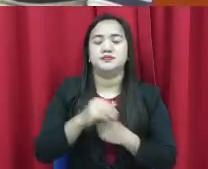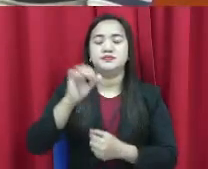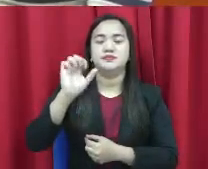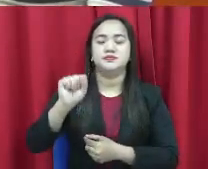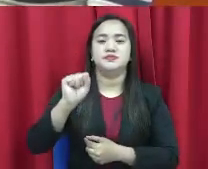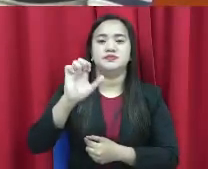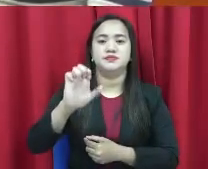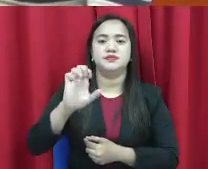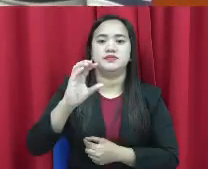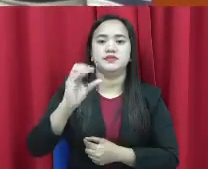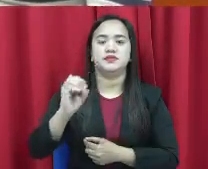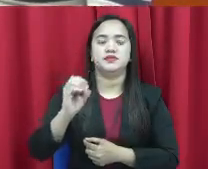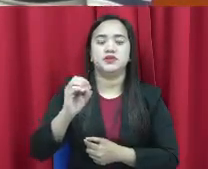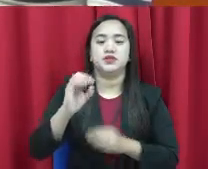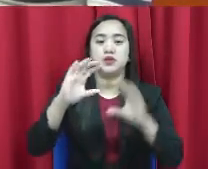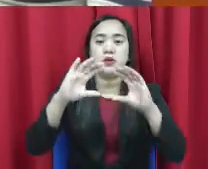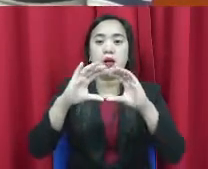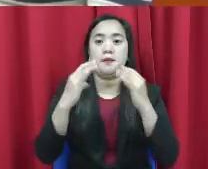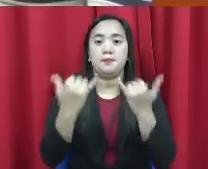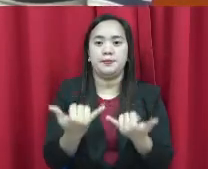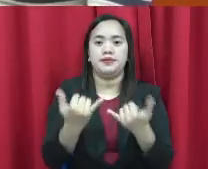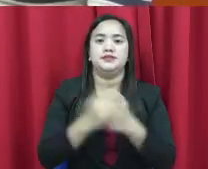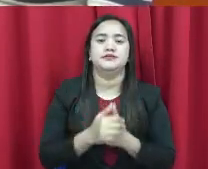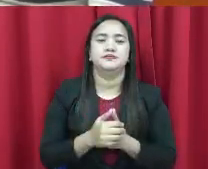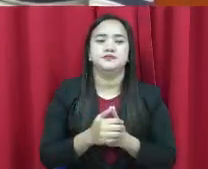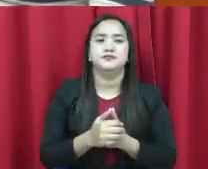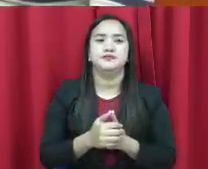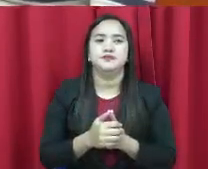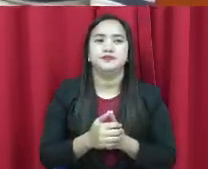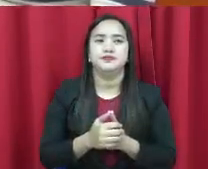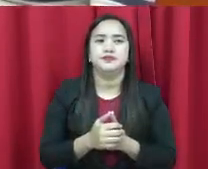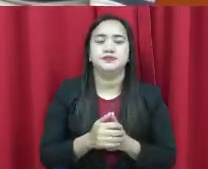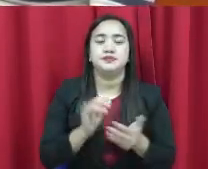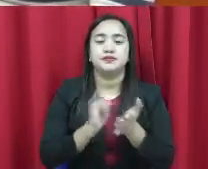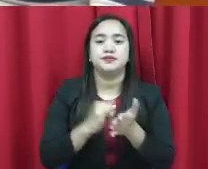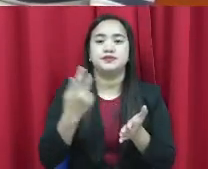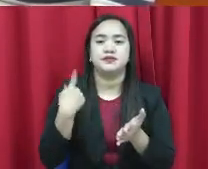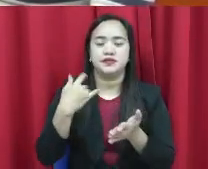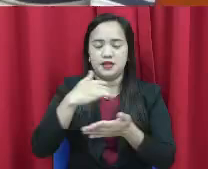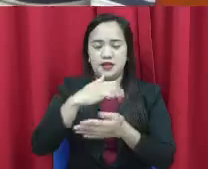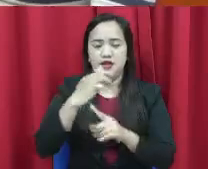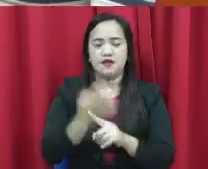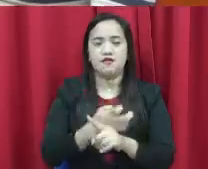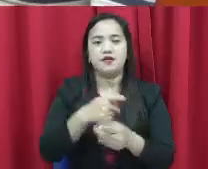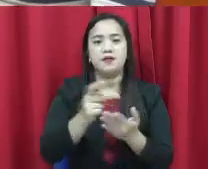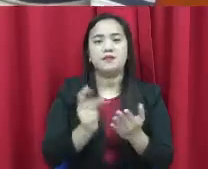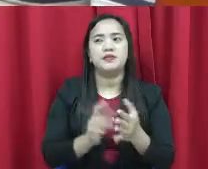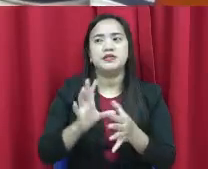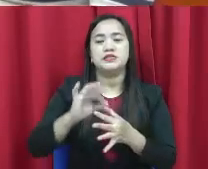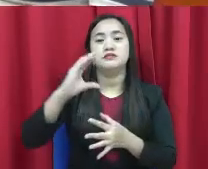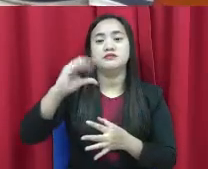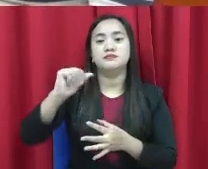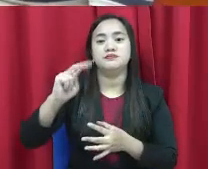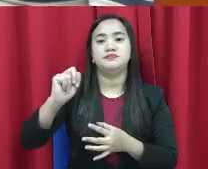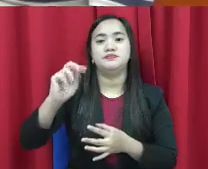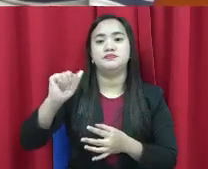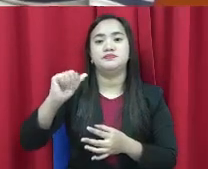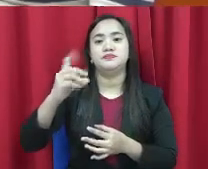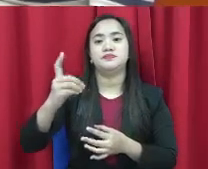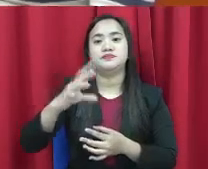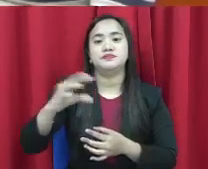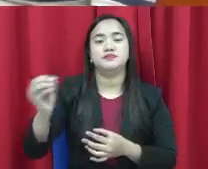company Hello everybody ah nasa iba iba't ibang dako yan Ang Daigdig may nasa Canada may